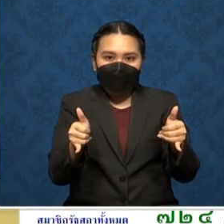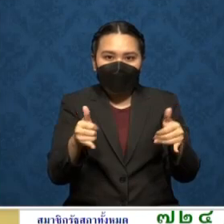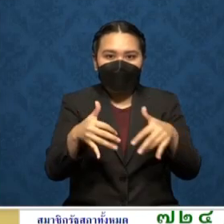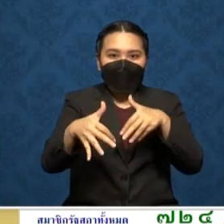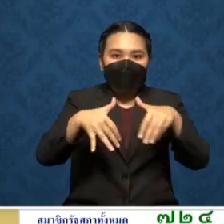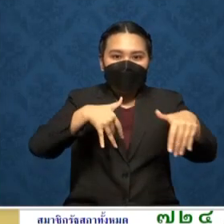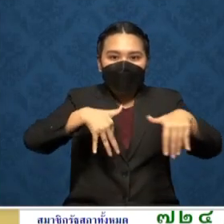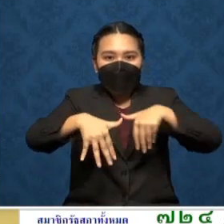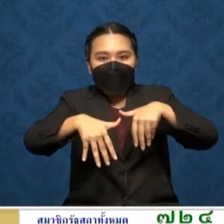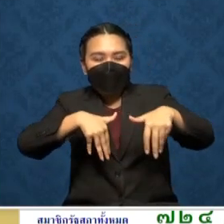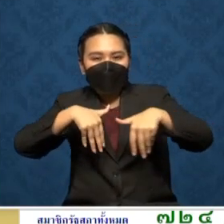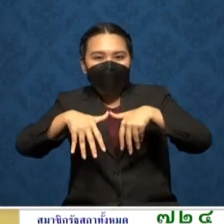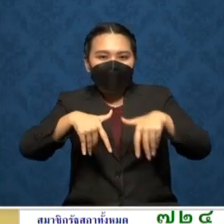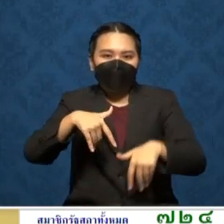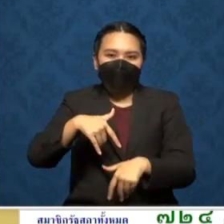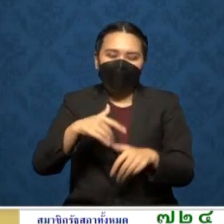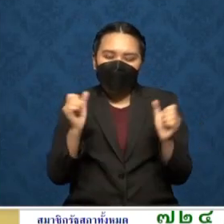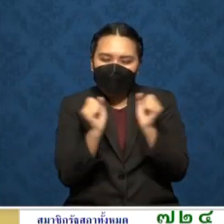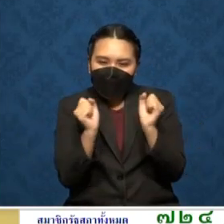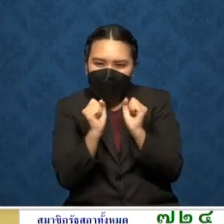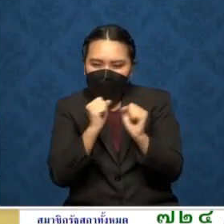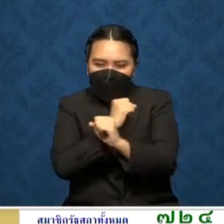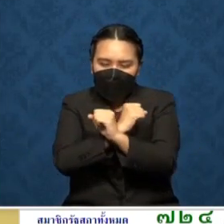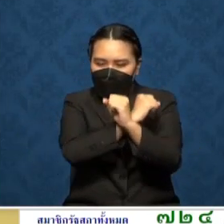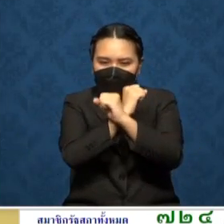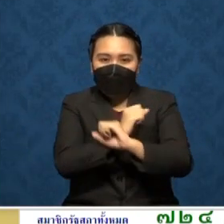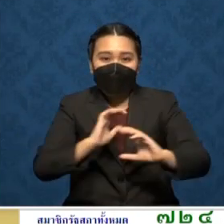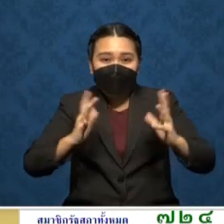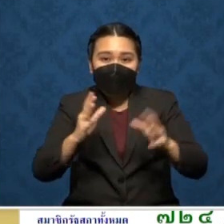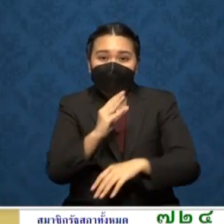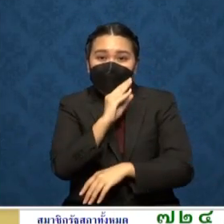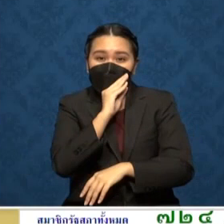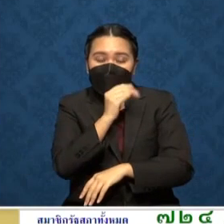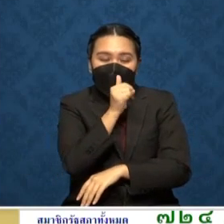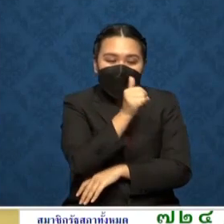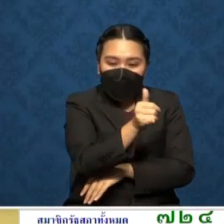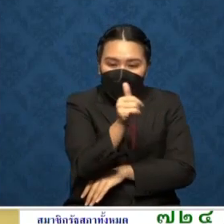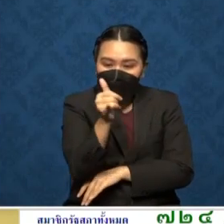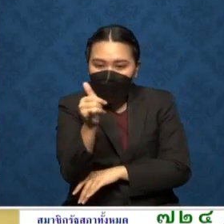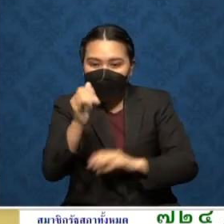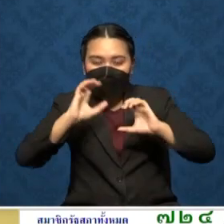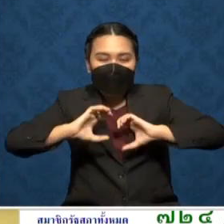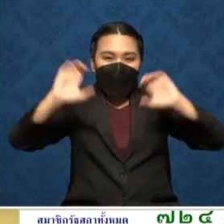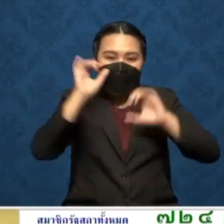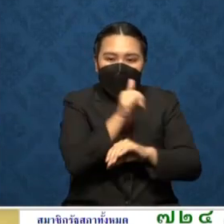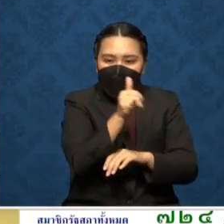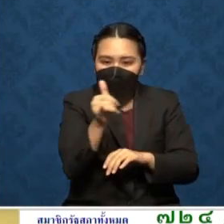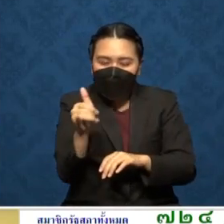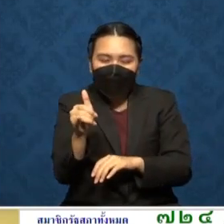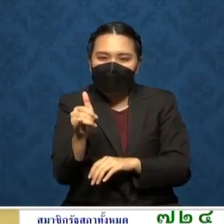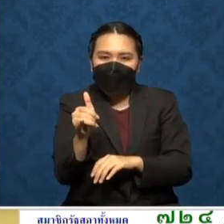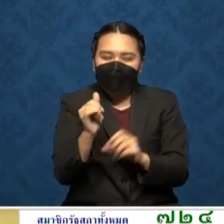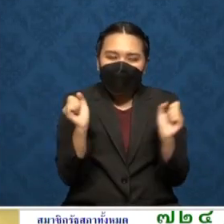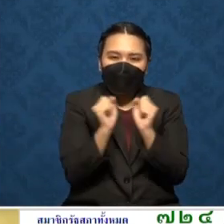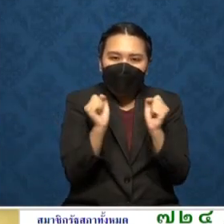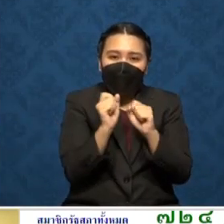ชนเองก็รู้สึกความไม่มั่นใจไม่ปลอดภัยที่จะออกจากบ้านไปติดต่อกับทางราชการแต่พอถึงเวลาเ